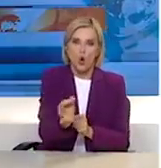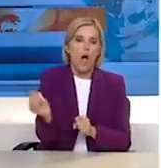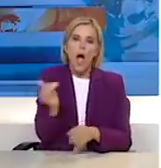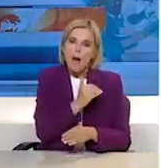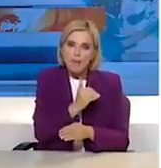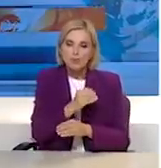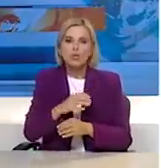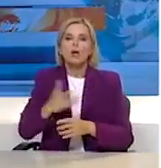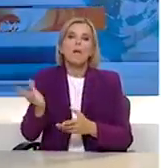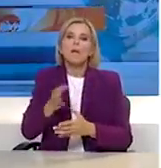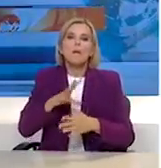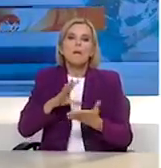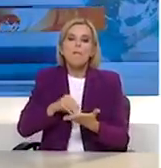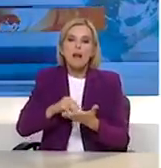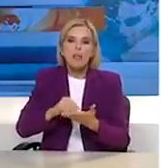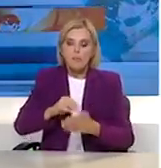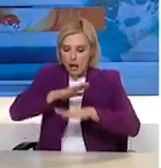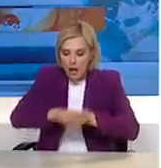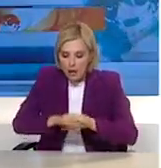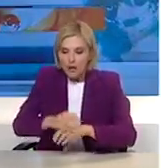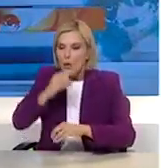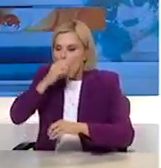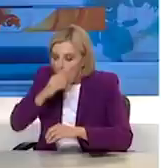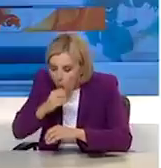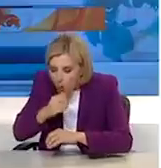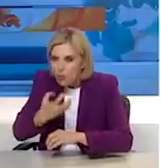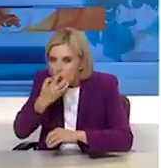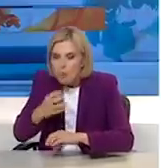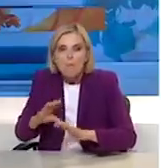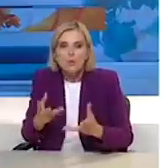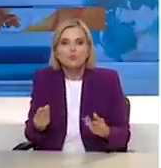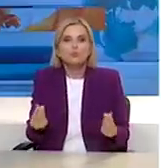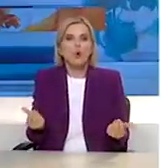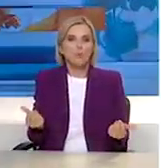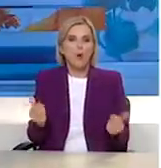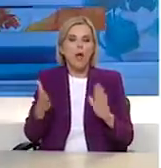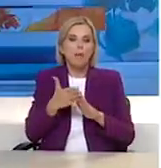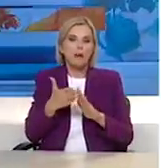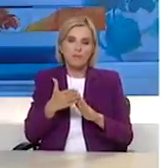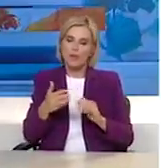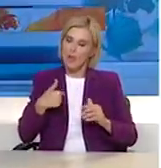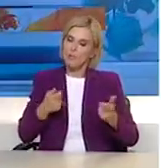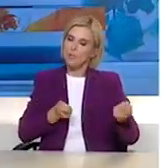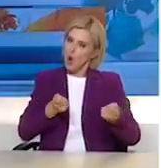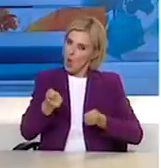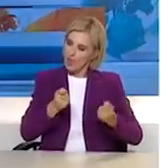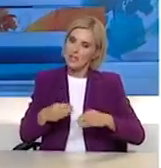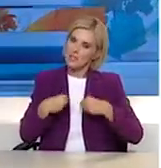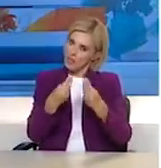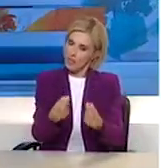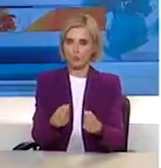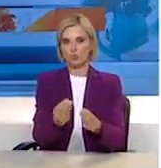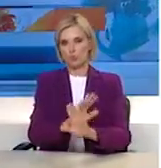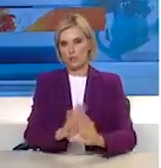περιθώριο. Παρ' όλα αυτά, οι οδηγίες έχουν δοθεί από μια υποεπιτροπή και προχωράμε με βάση αυτές τις